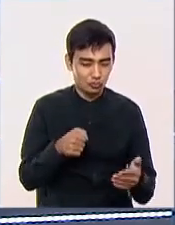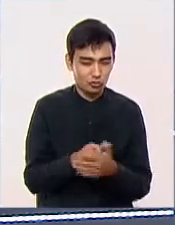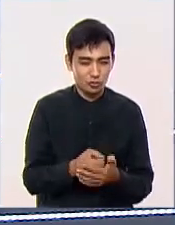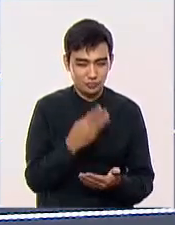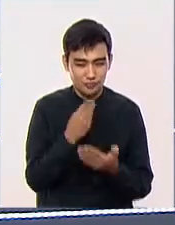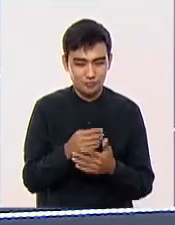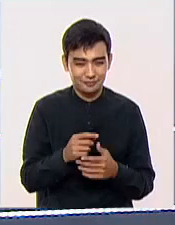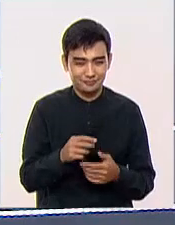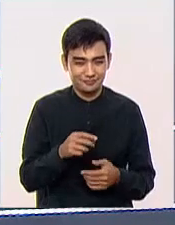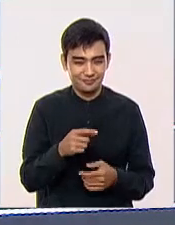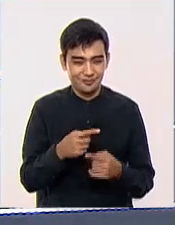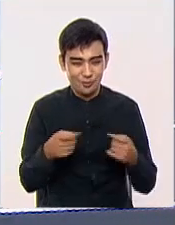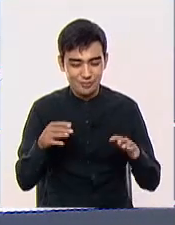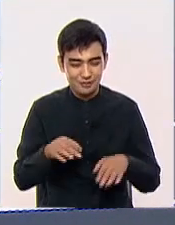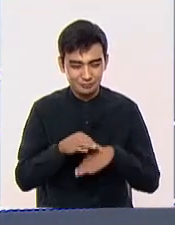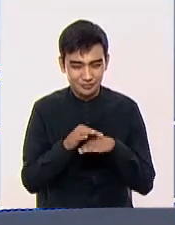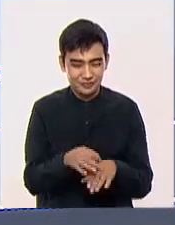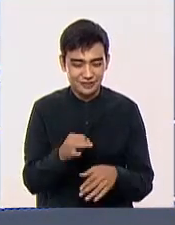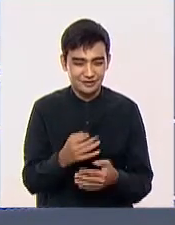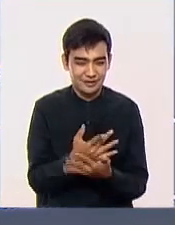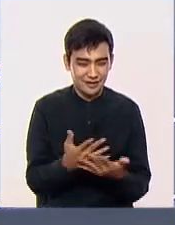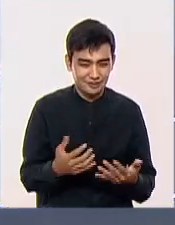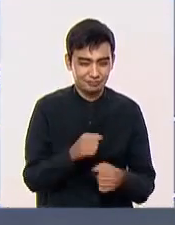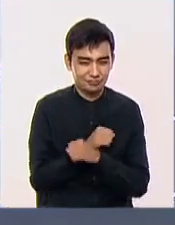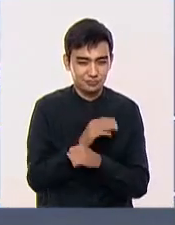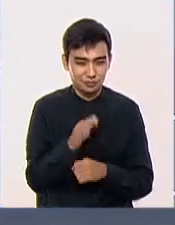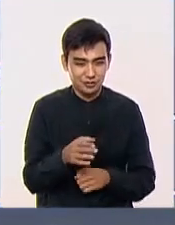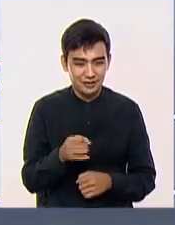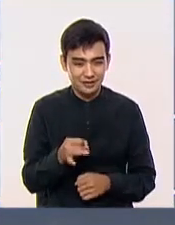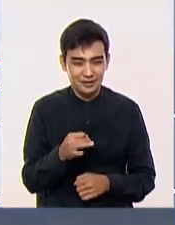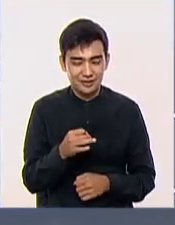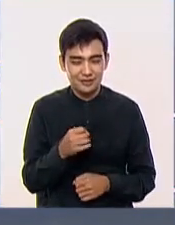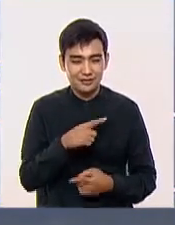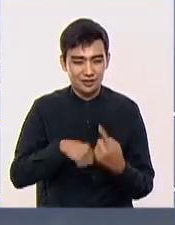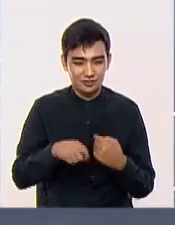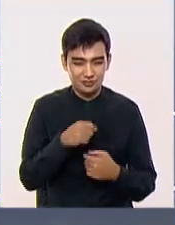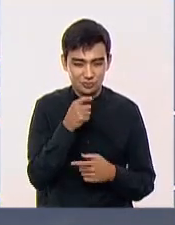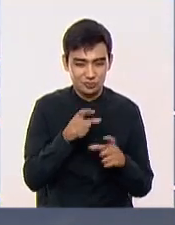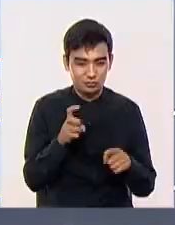тигізбеген күйі керемет көңіл күймен айрықша демалыс сыйлаған кешенге біздің тілшілер де барып қайтқан еді.